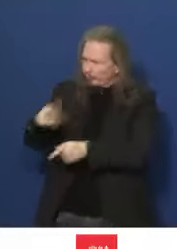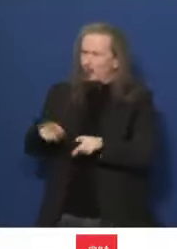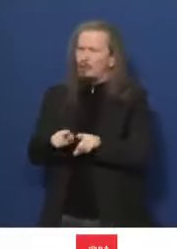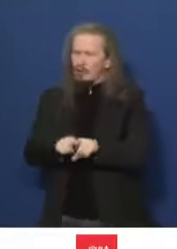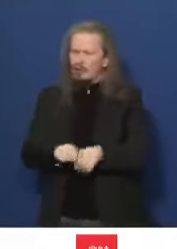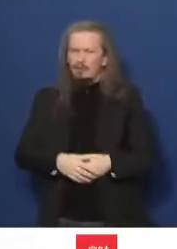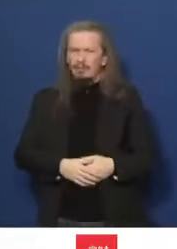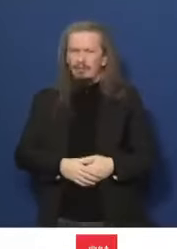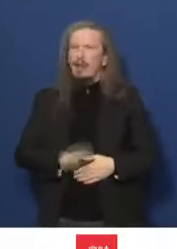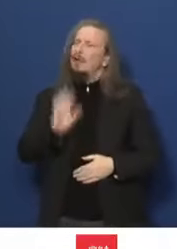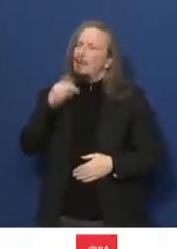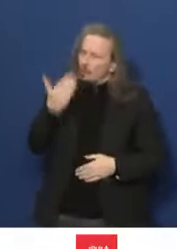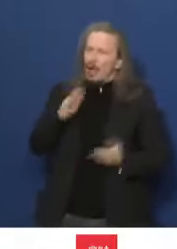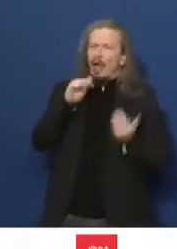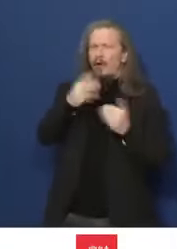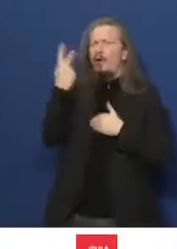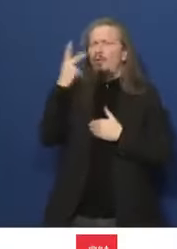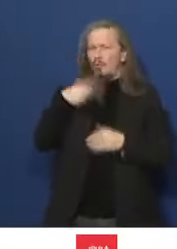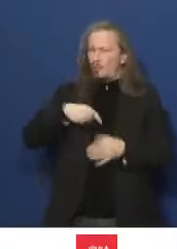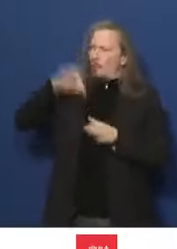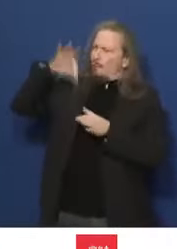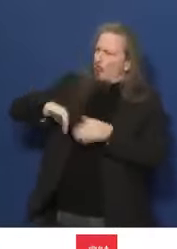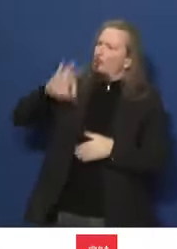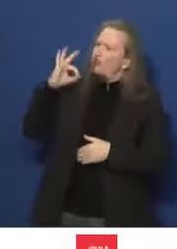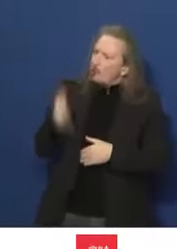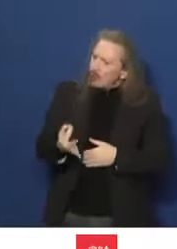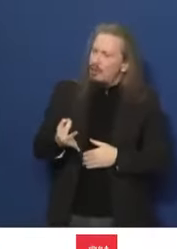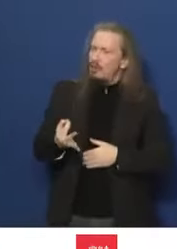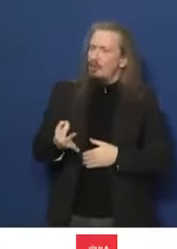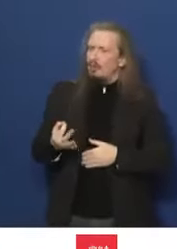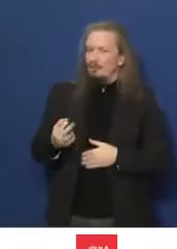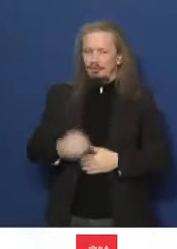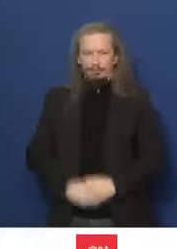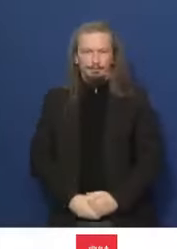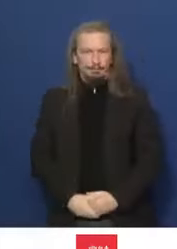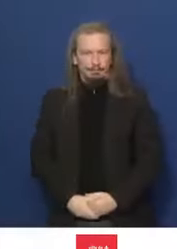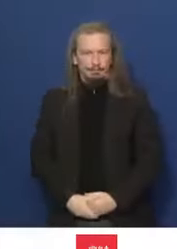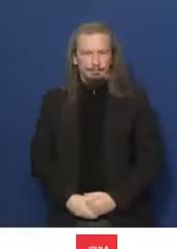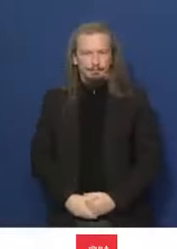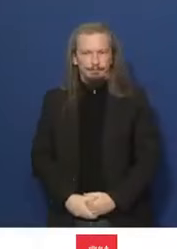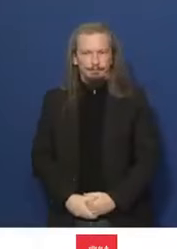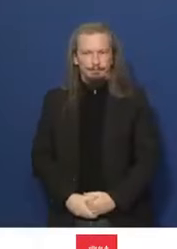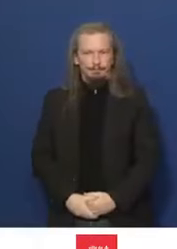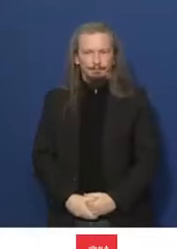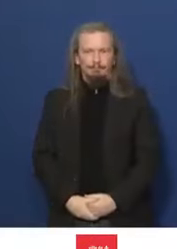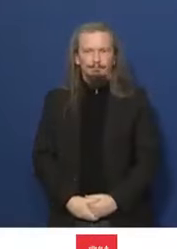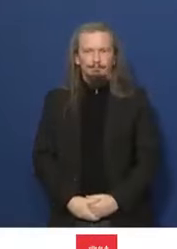aussi. Donc nous voterons avec ces considérations ce vœu, cette motion.